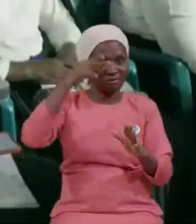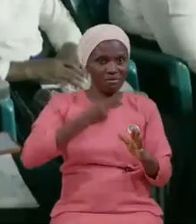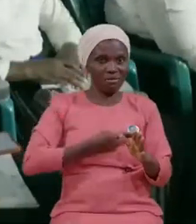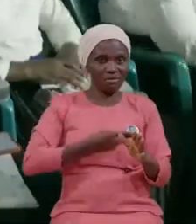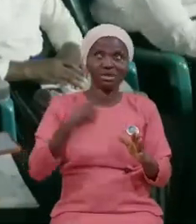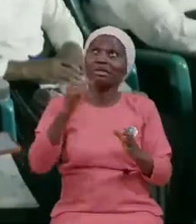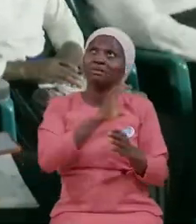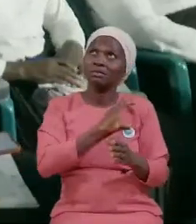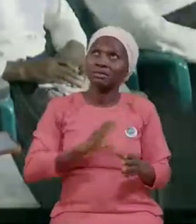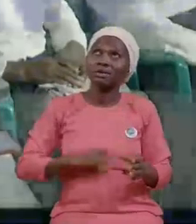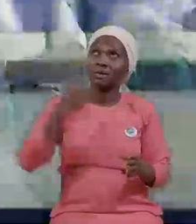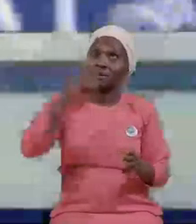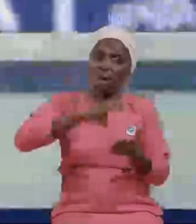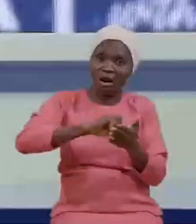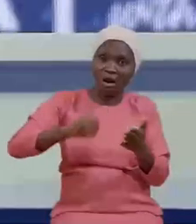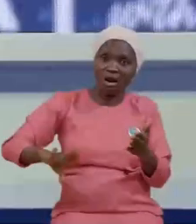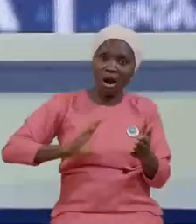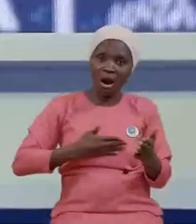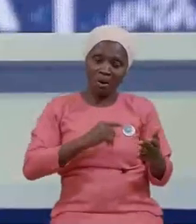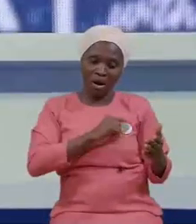Christ qui a ôté notre culpabilité.